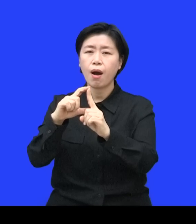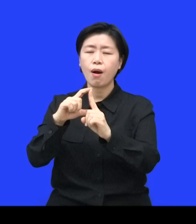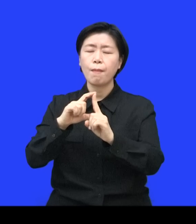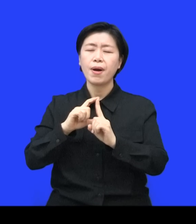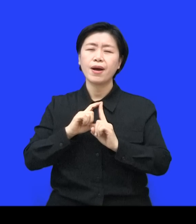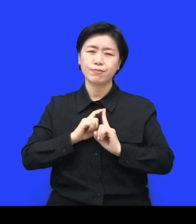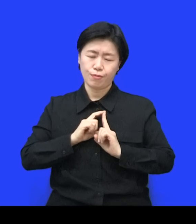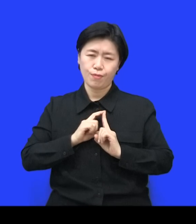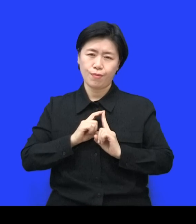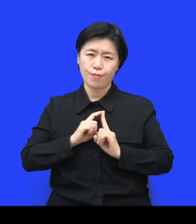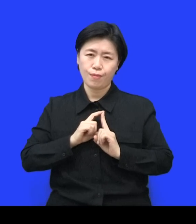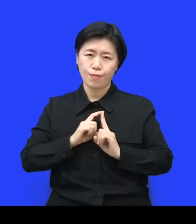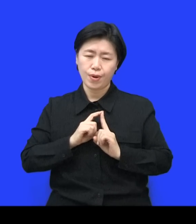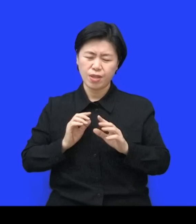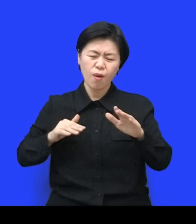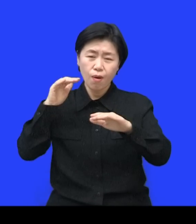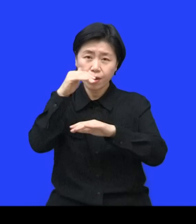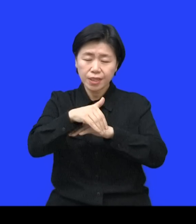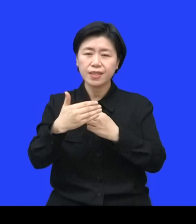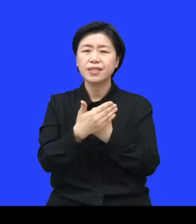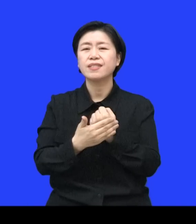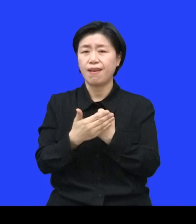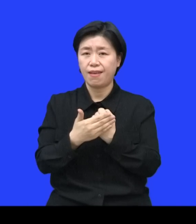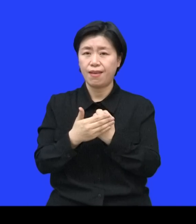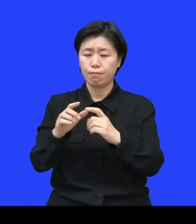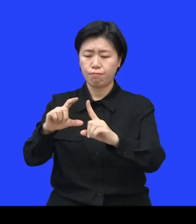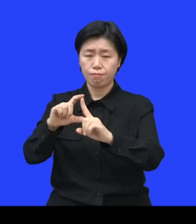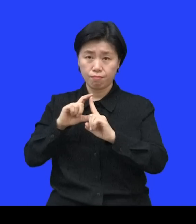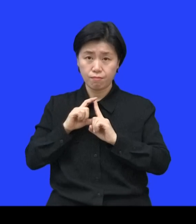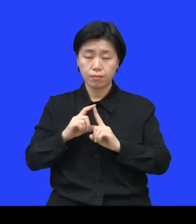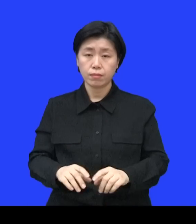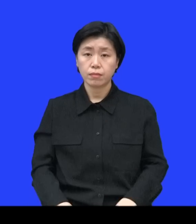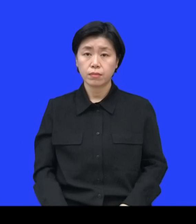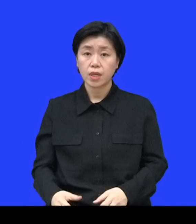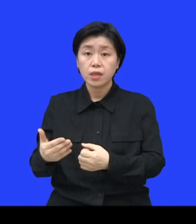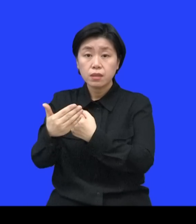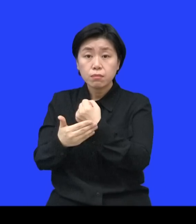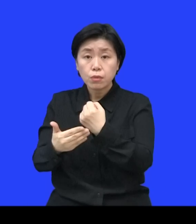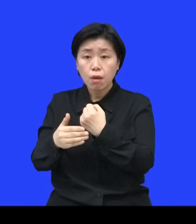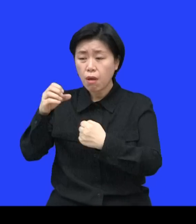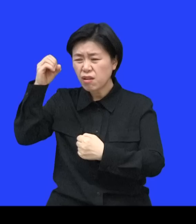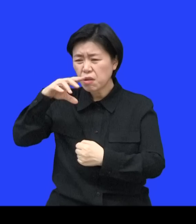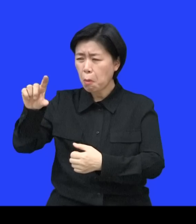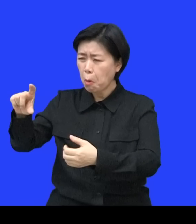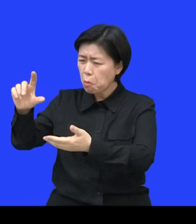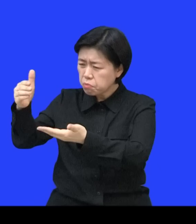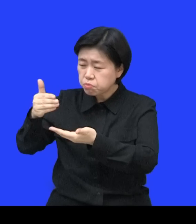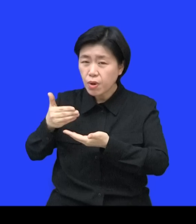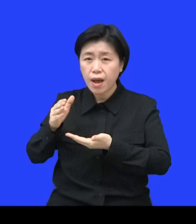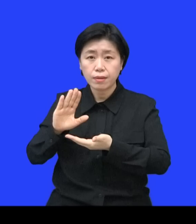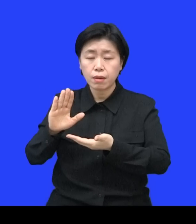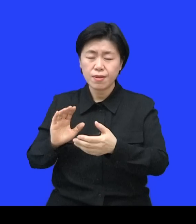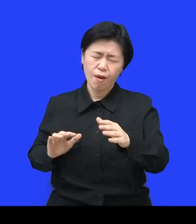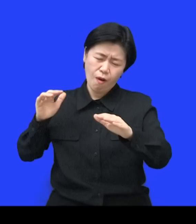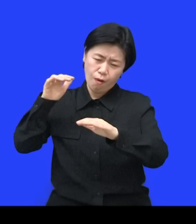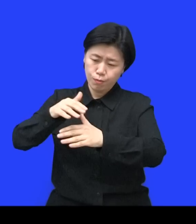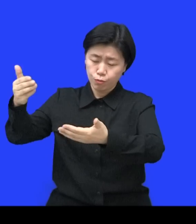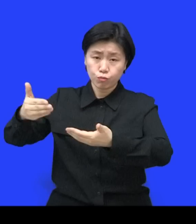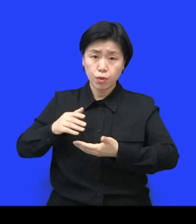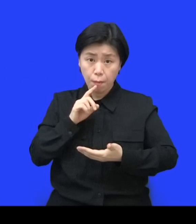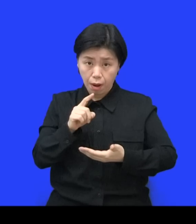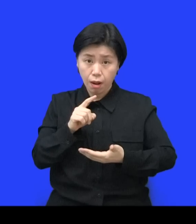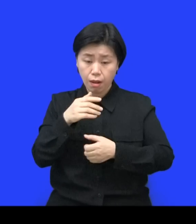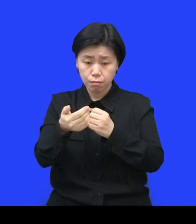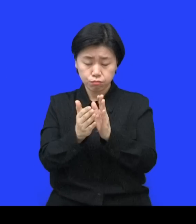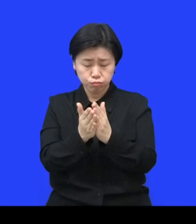마음속에 들어온 그 품는 말씀이었어요. 넘치는 은혜. 은혜는 그냥 오지 않고 넘치게 될 거다. 근데 대학교 1학년